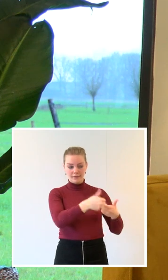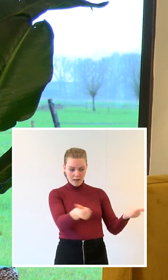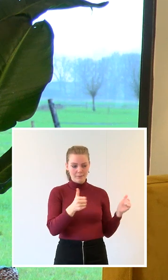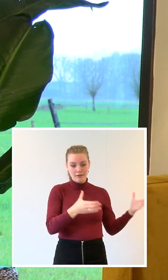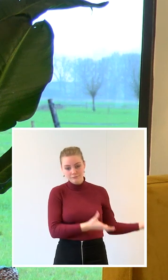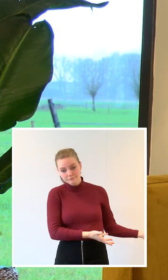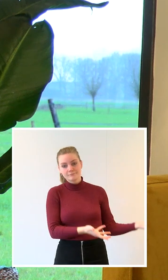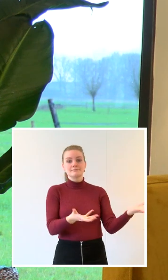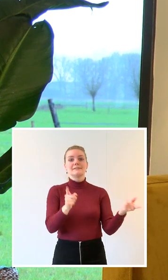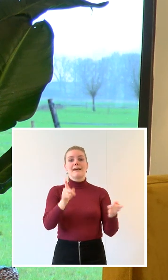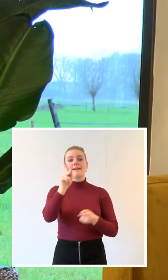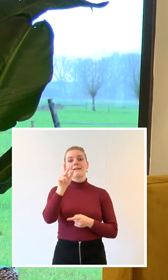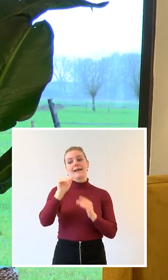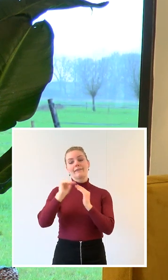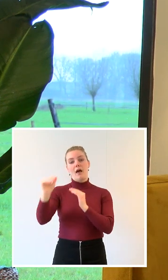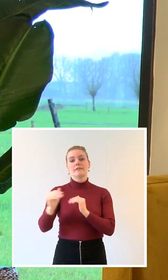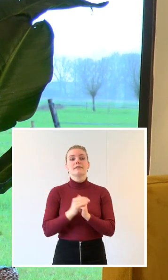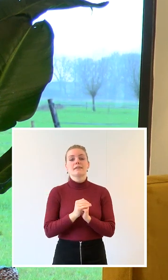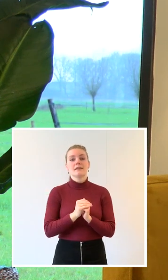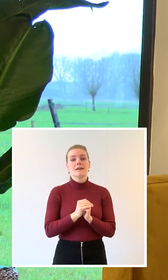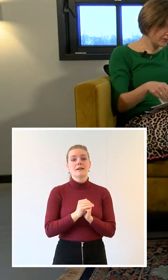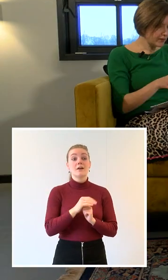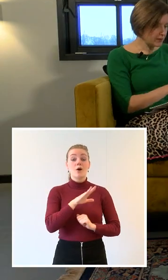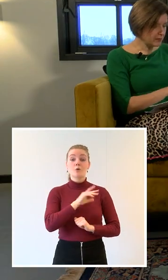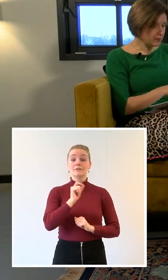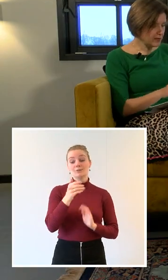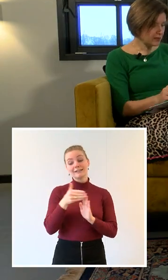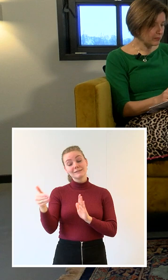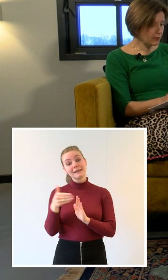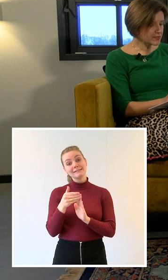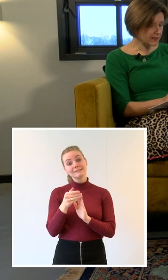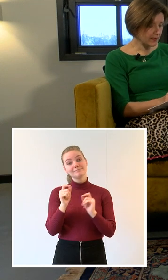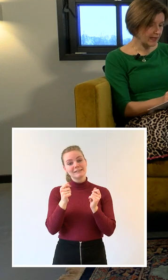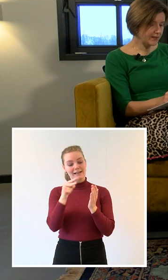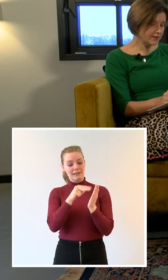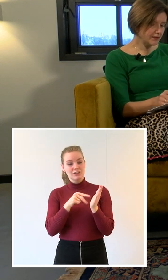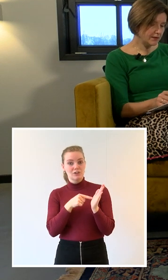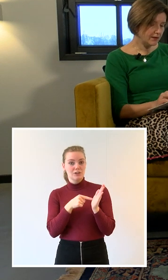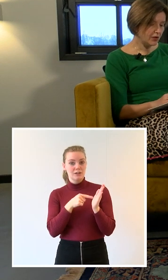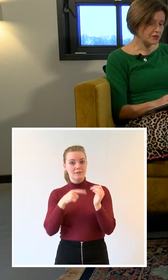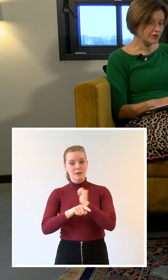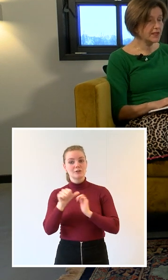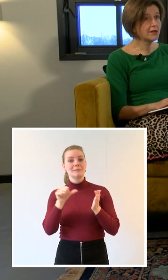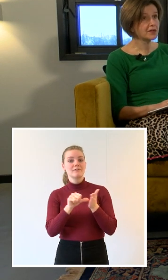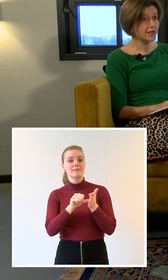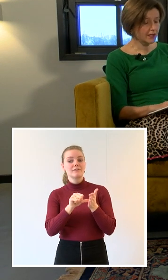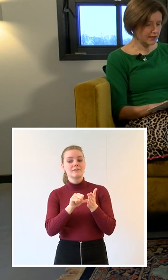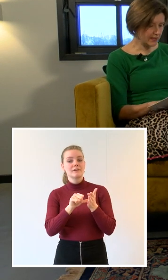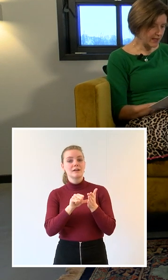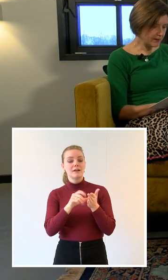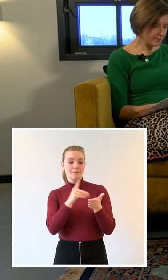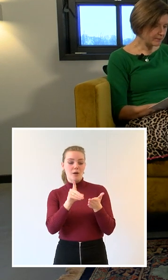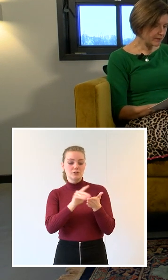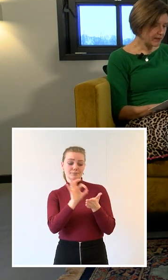We lezen ook nog een stukje uit het Nieuwe Testament, uit de brief van Paulus aan de Galaten, hoofdstuk 3, vers 8